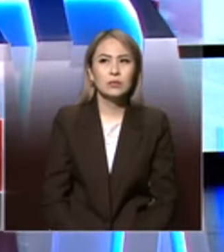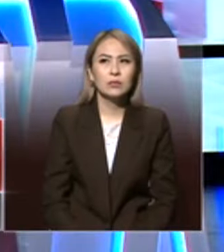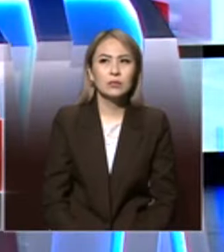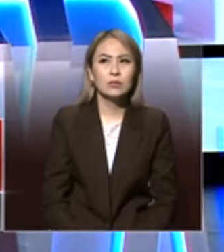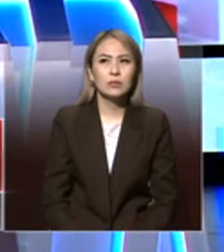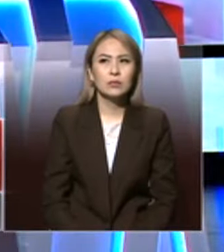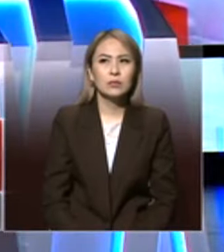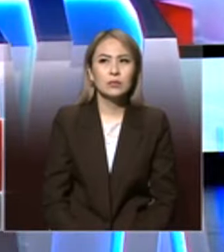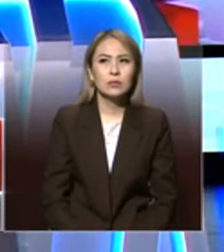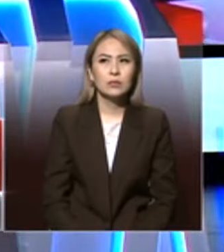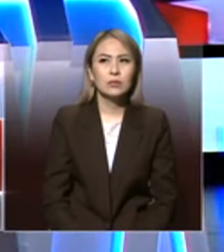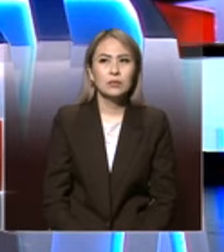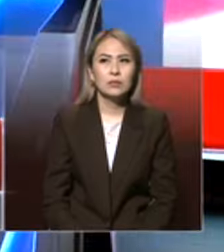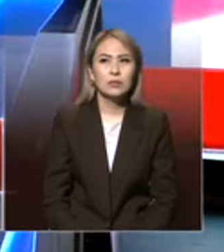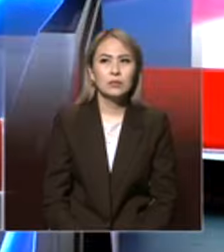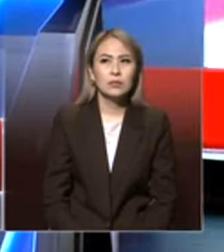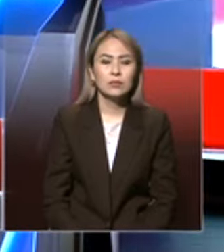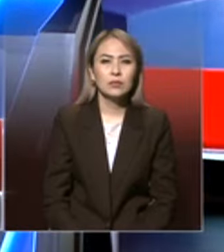Есіміңіз кім